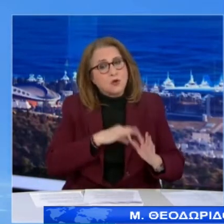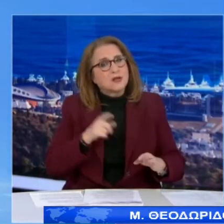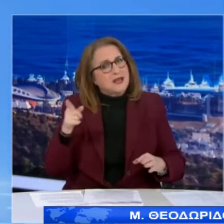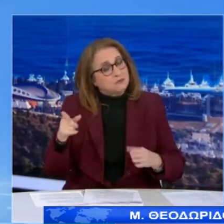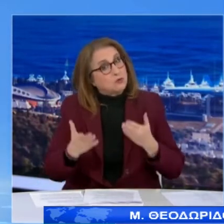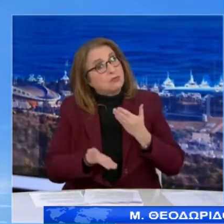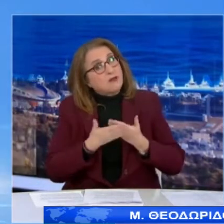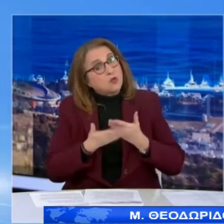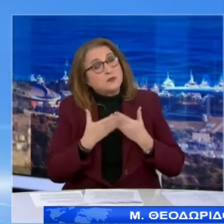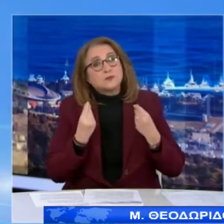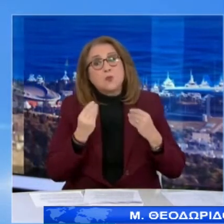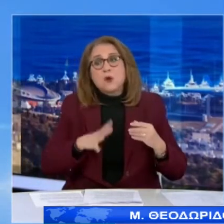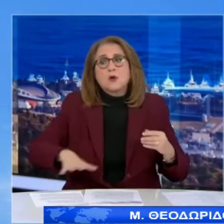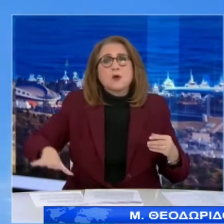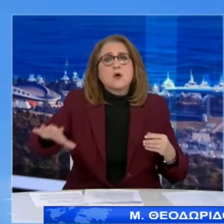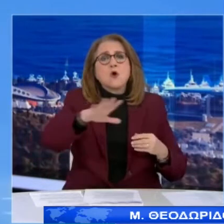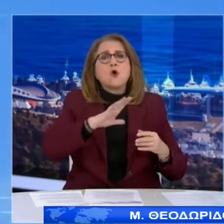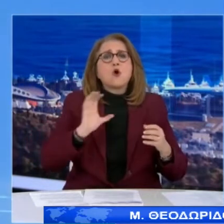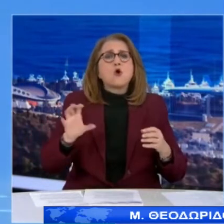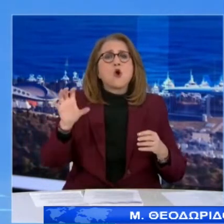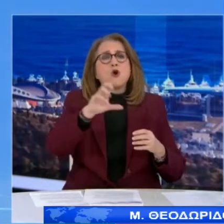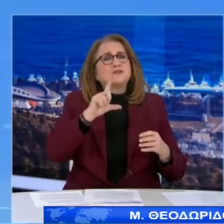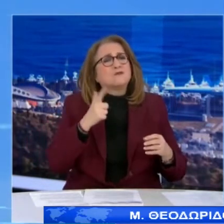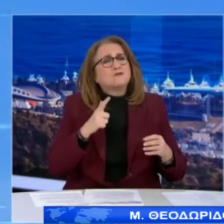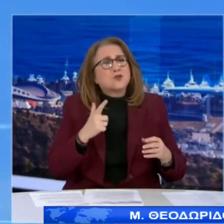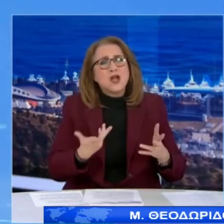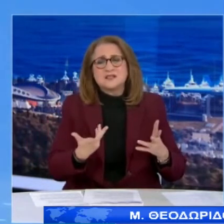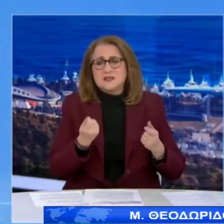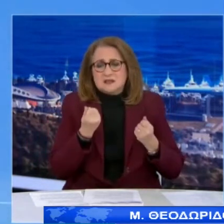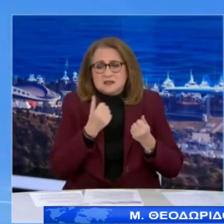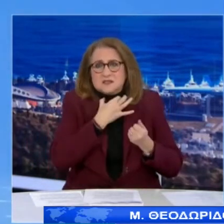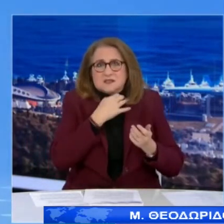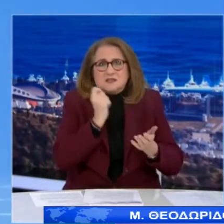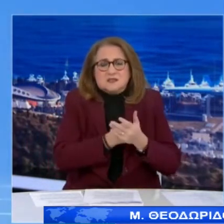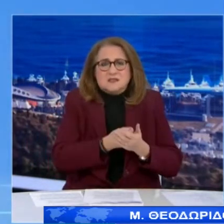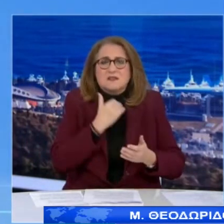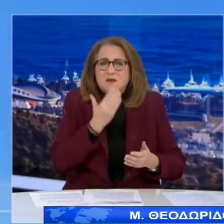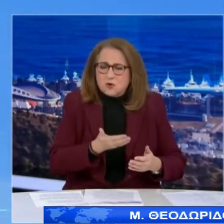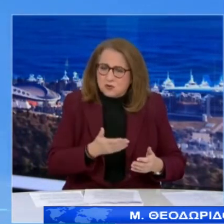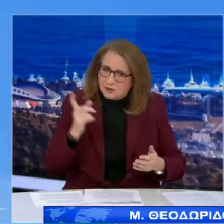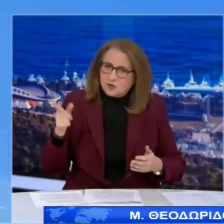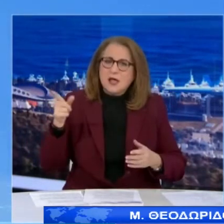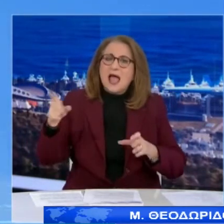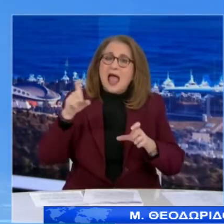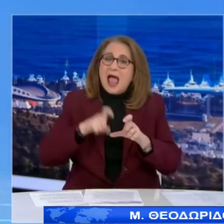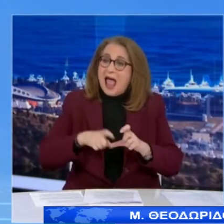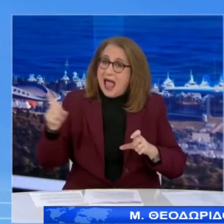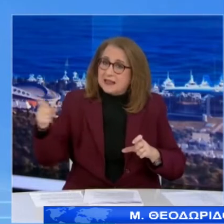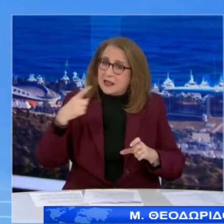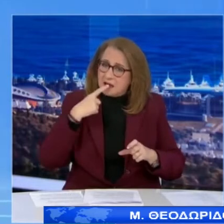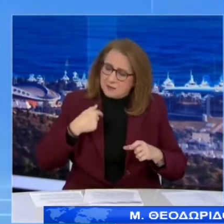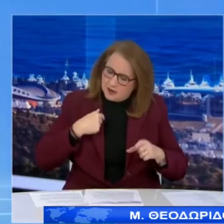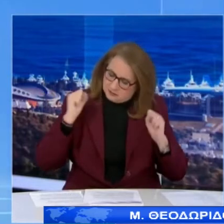Η εταιρεία παραγωγής έχει δεσμευθεί στην προσφορά μέσω της Παγκόσμιας Εταιρείας Διάθεσης των Εμβολίων, την